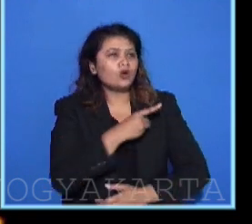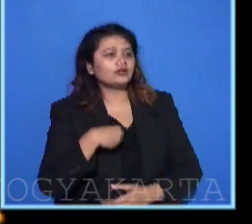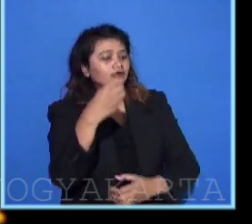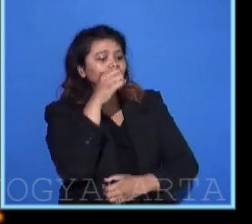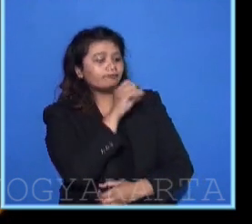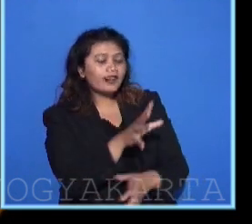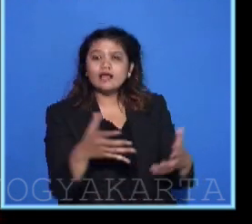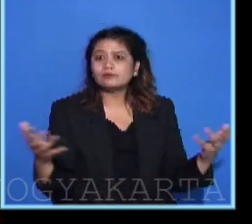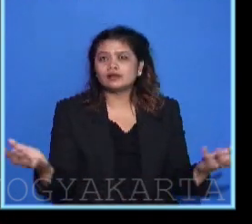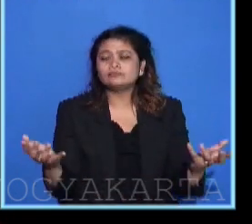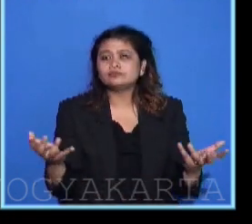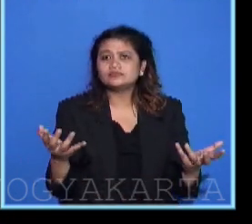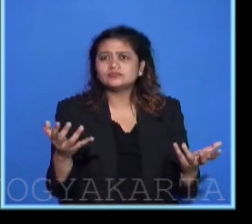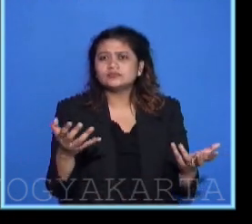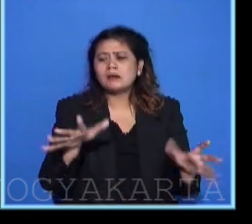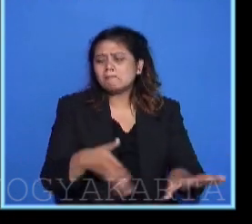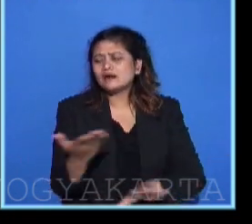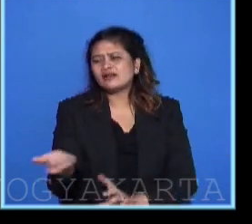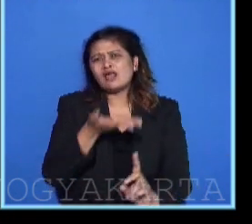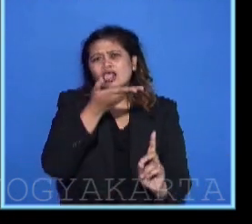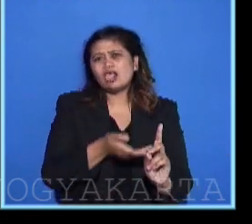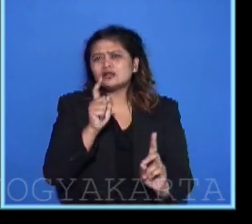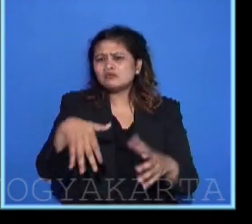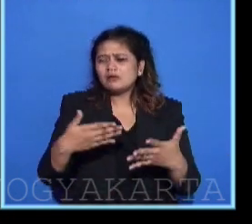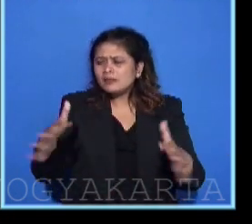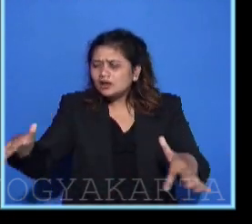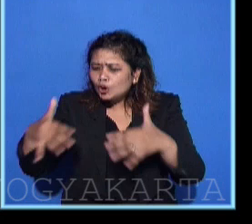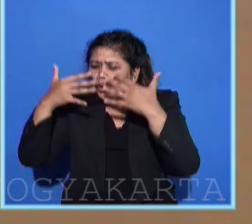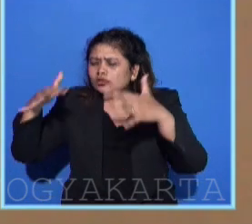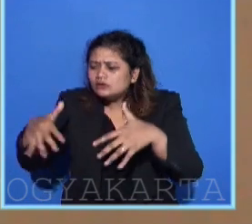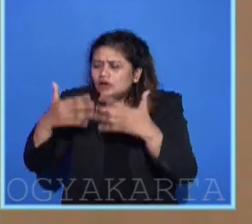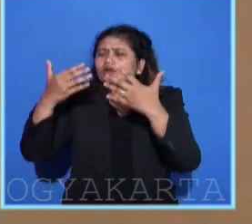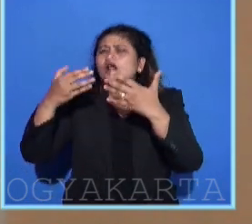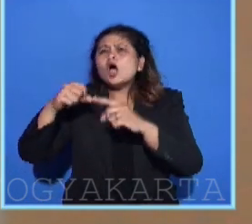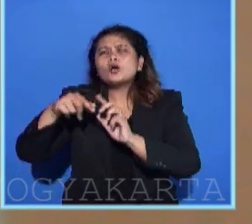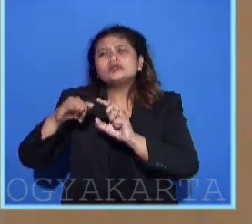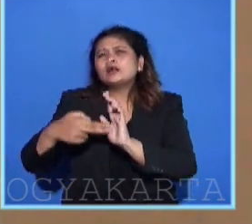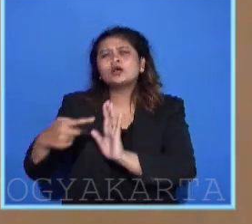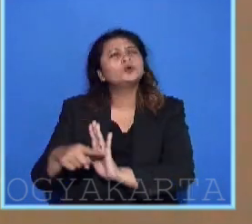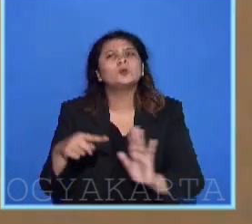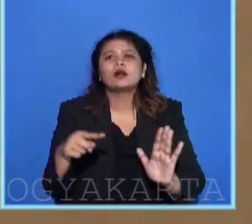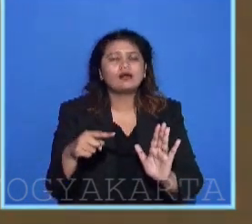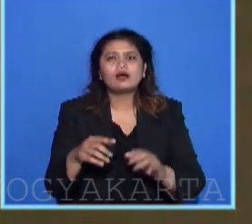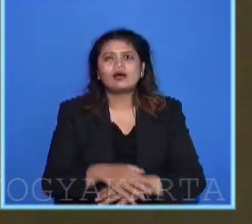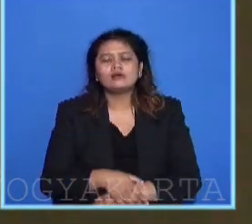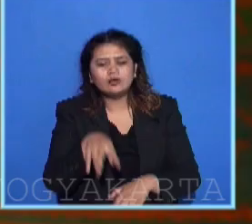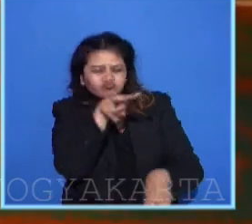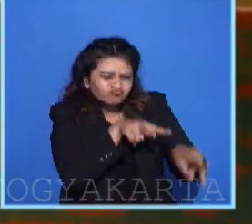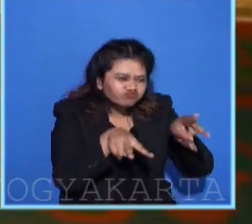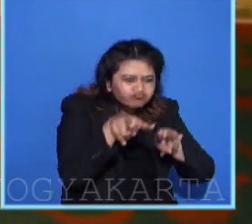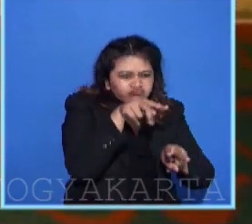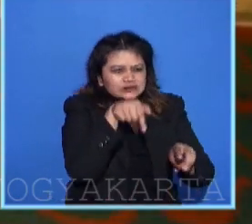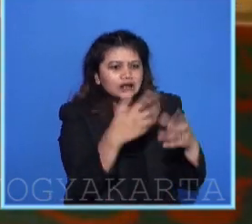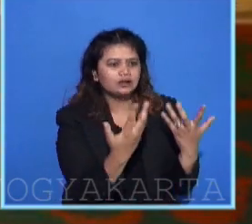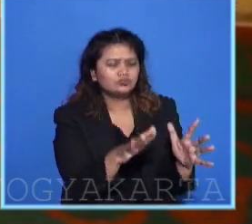tadi dia meninggal karena kekurangan oksigen usai dilakukan Identifikasi dan pemeriksaan